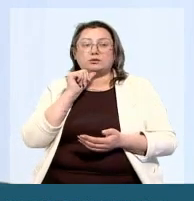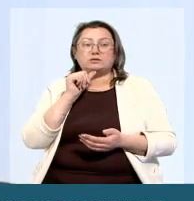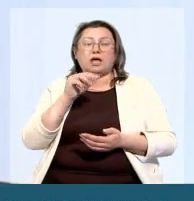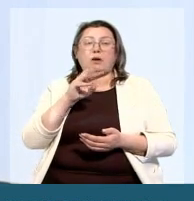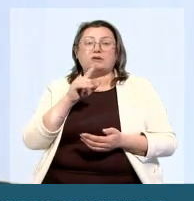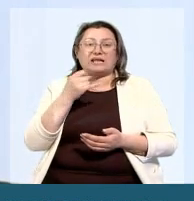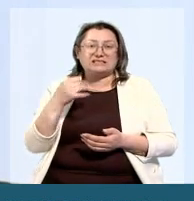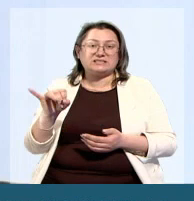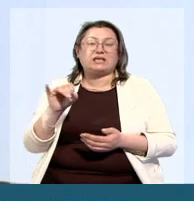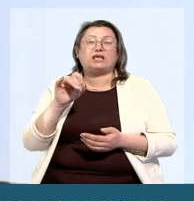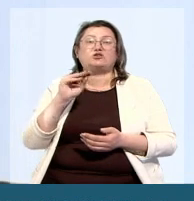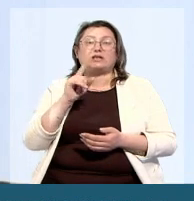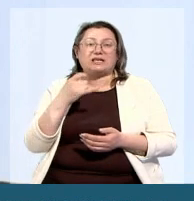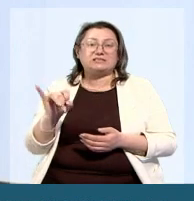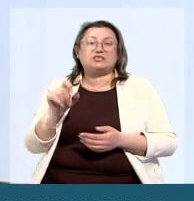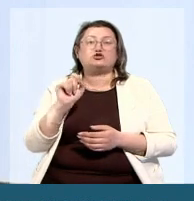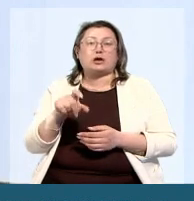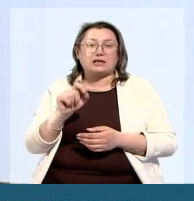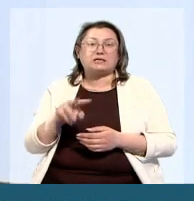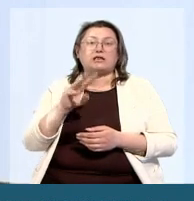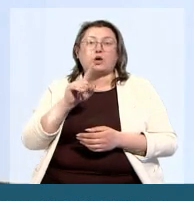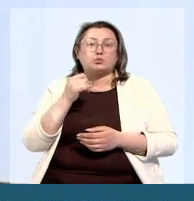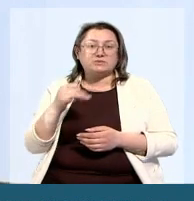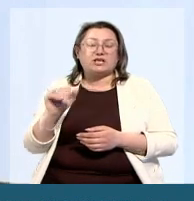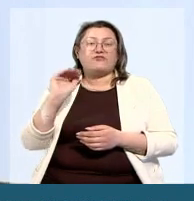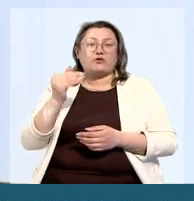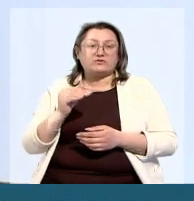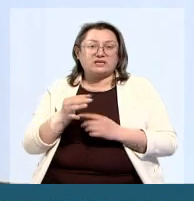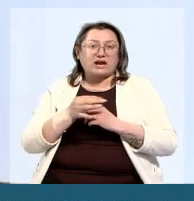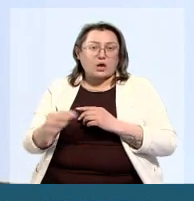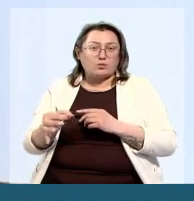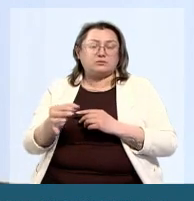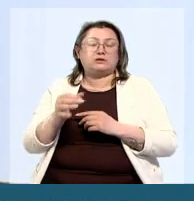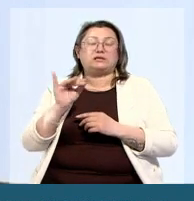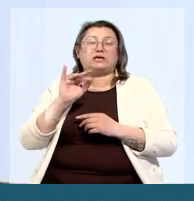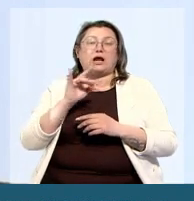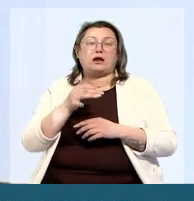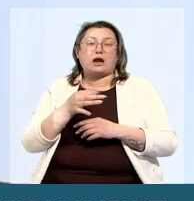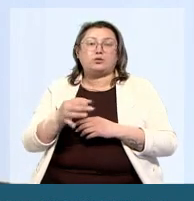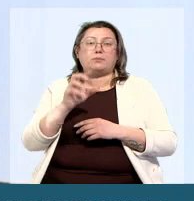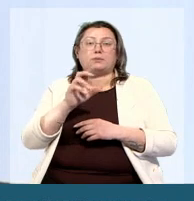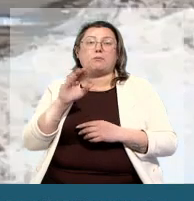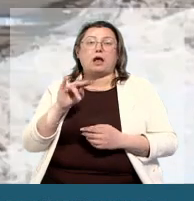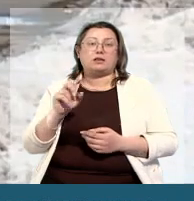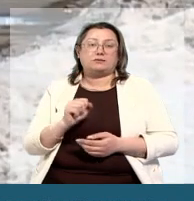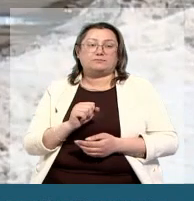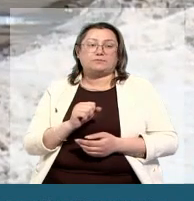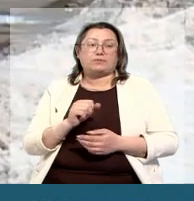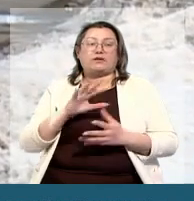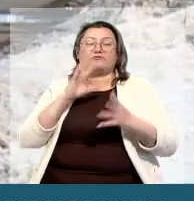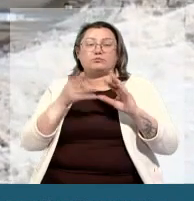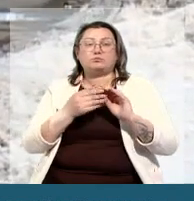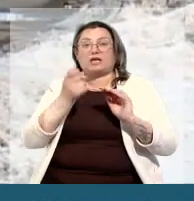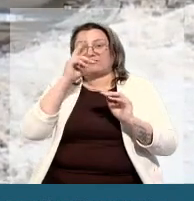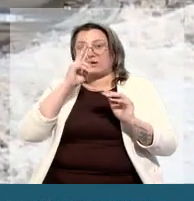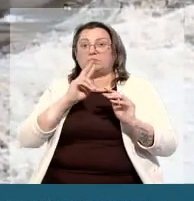Кустанайский, Амангельдинский, Жангельдинский, Житогоринский, Наурзунский, Федоровский районы, а также район имени Бимбета Малина. В целом, по итогам